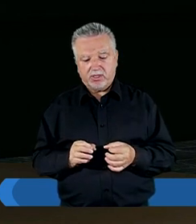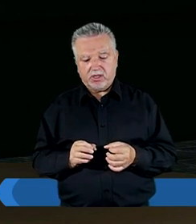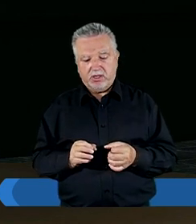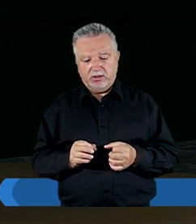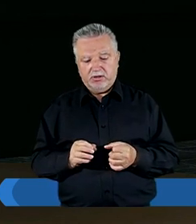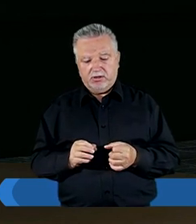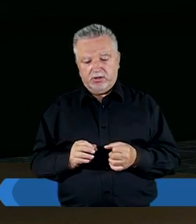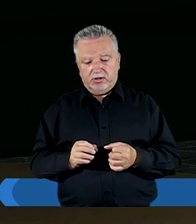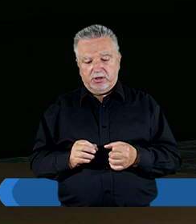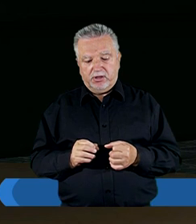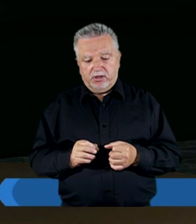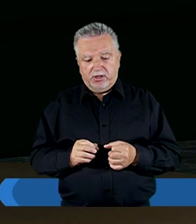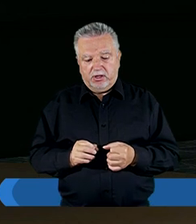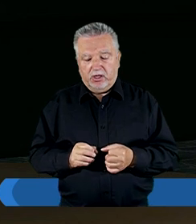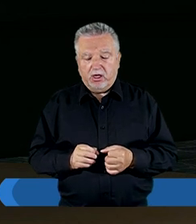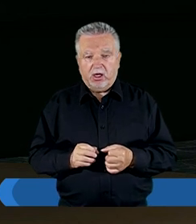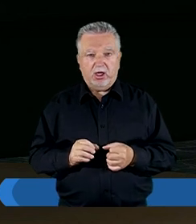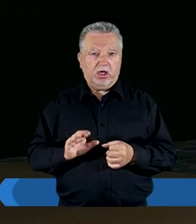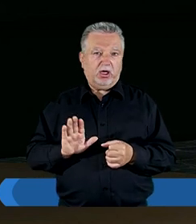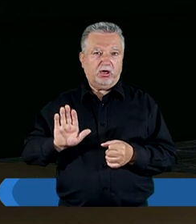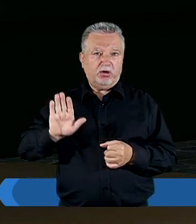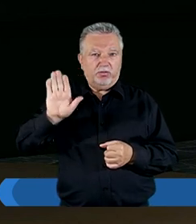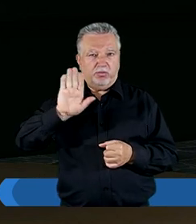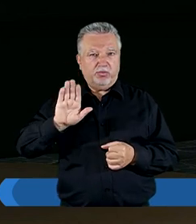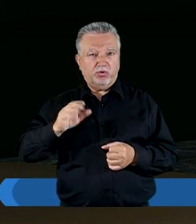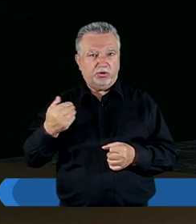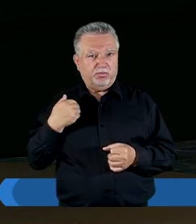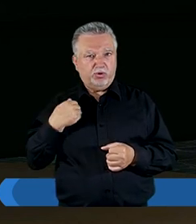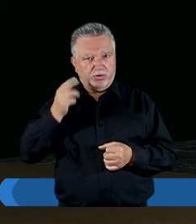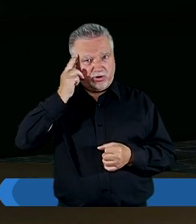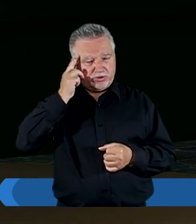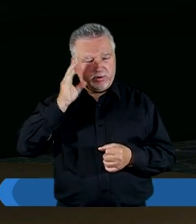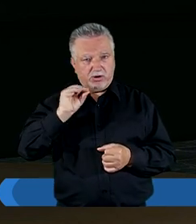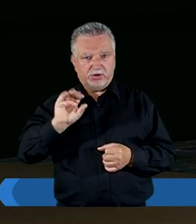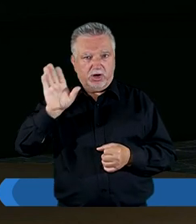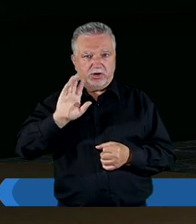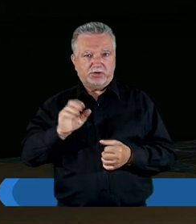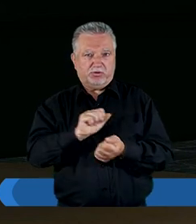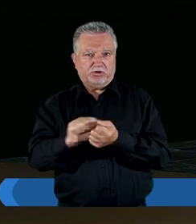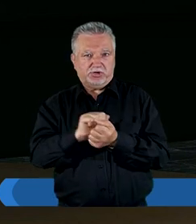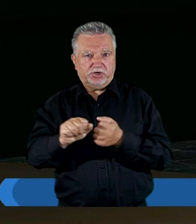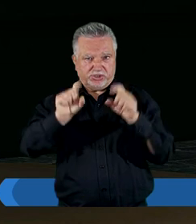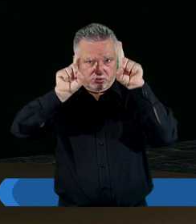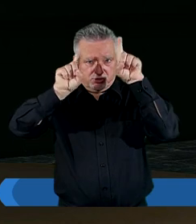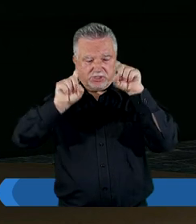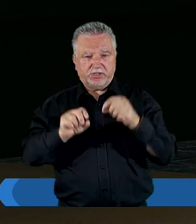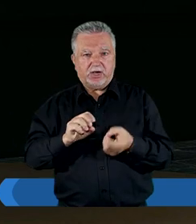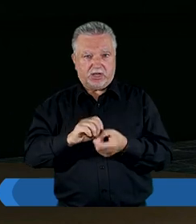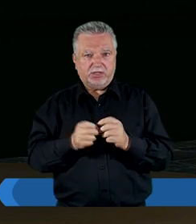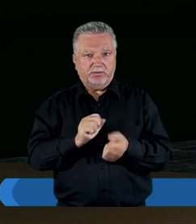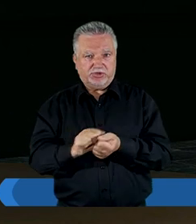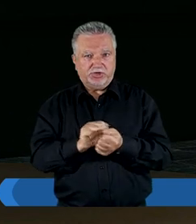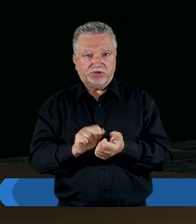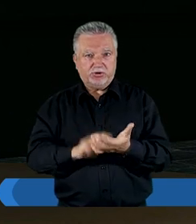Bóg korzysta ze swojej władzy, ma taką władzę, może kogoś zlikwidować, to robi. I nikt by się w tym nie